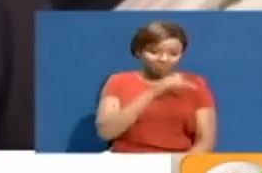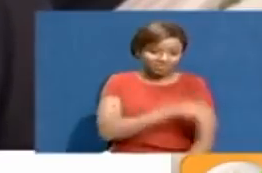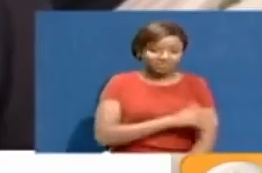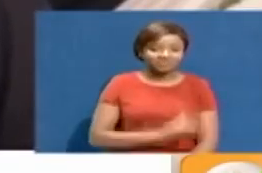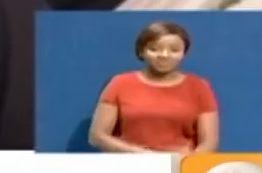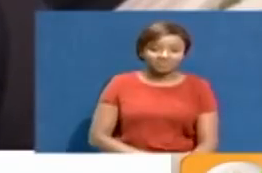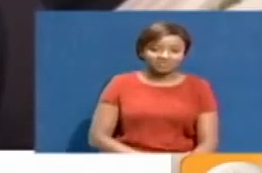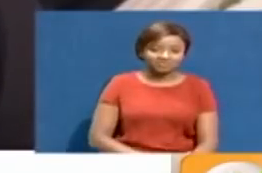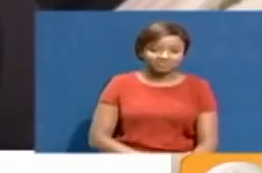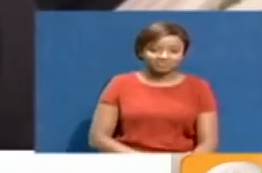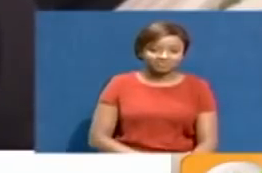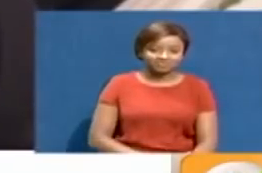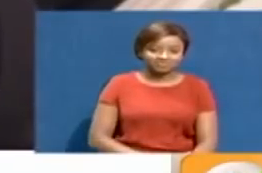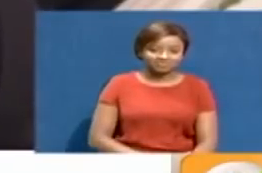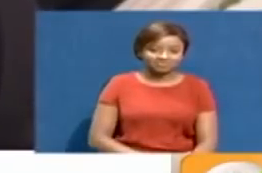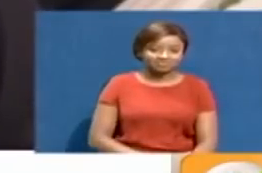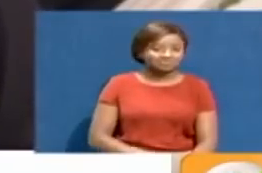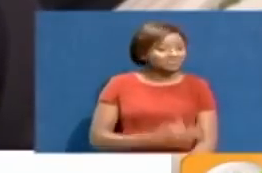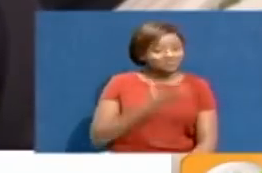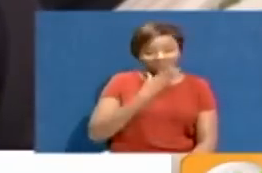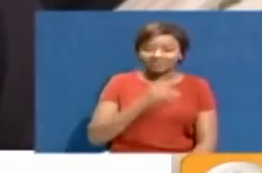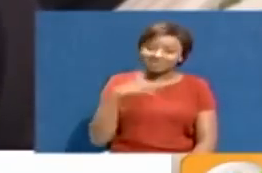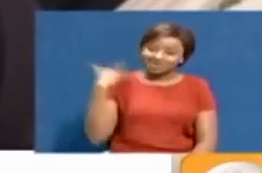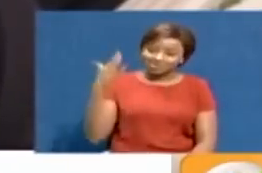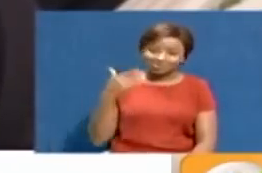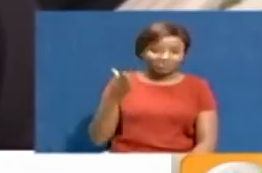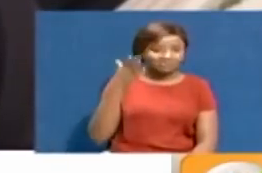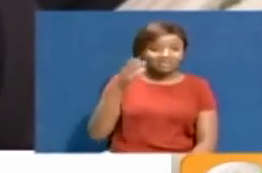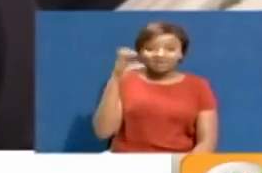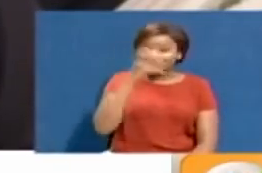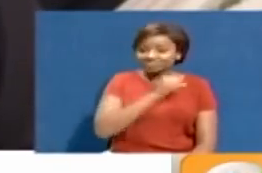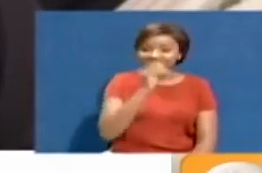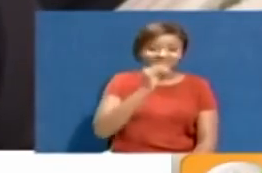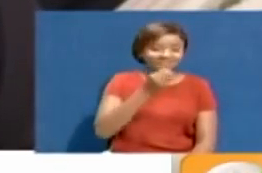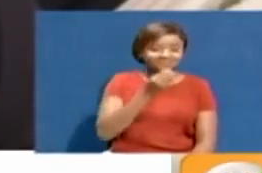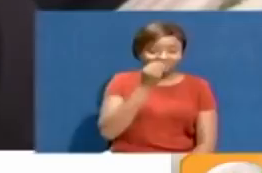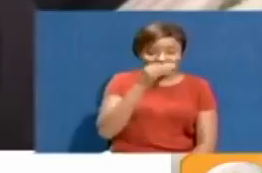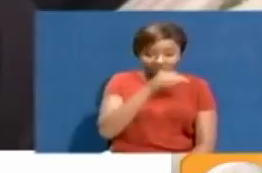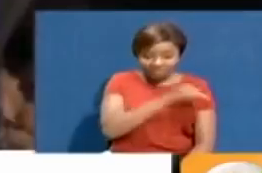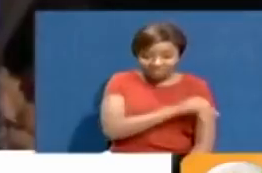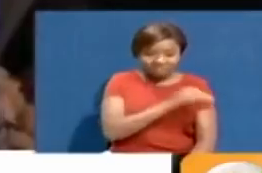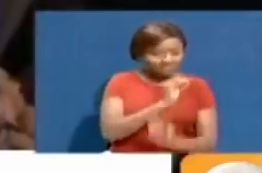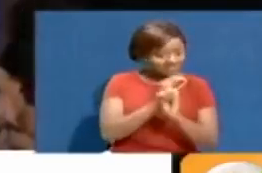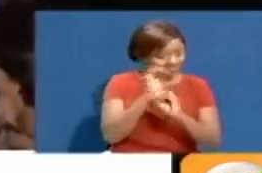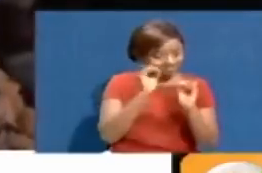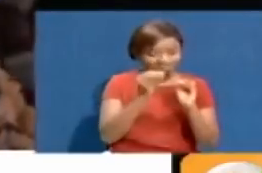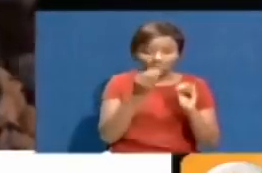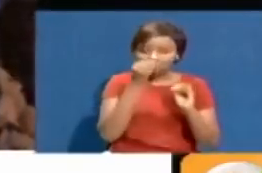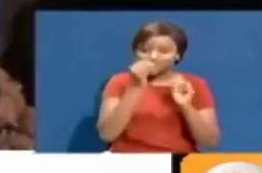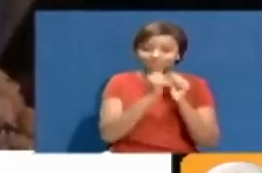thing these days. Dad never missed supper with us.